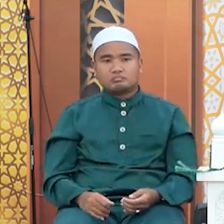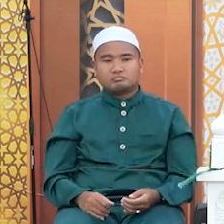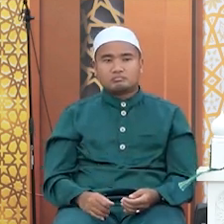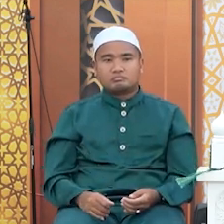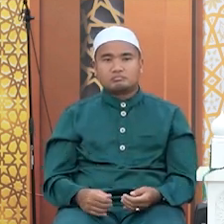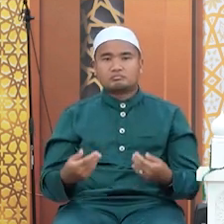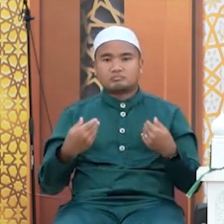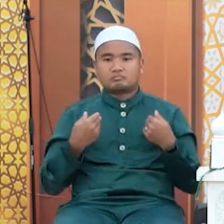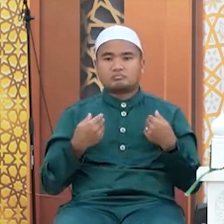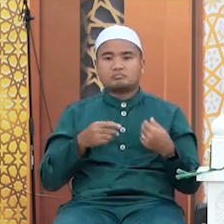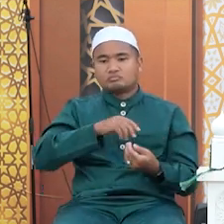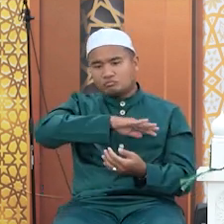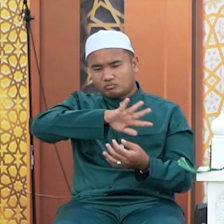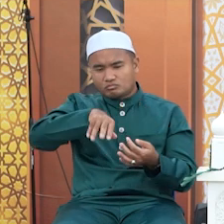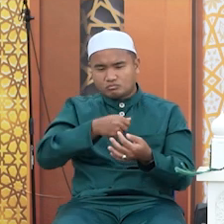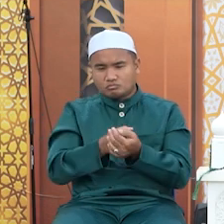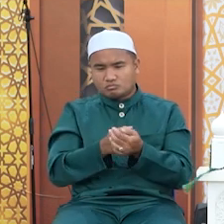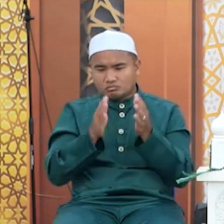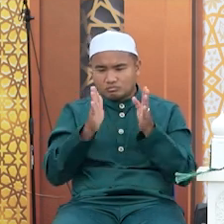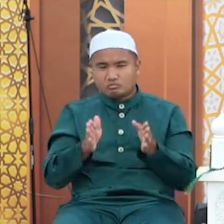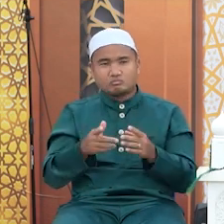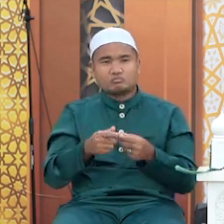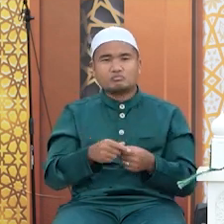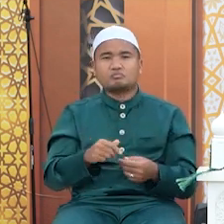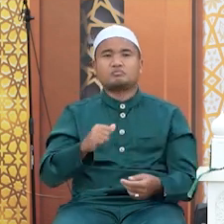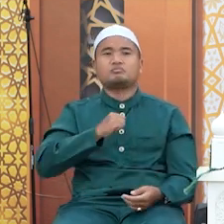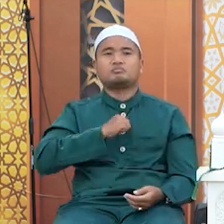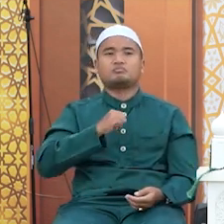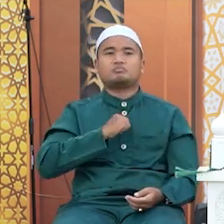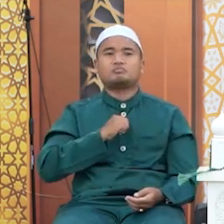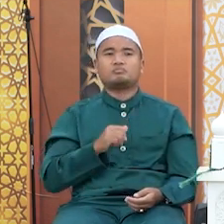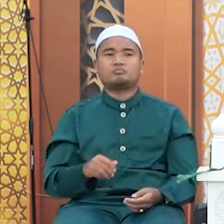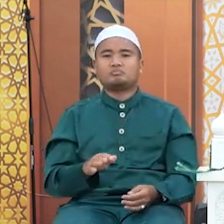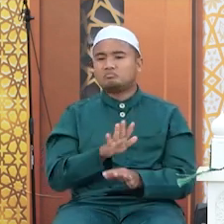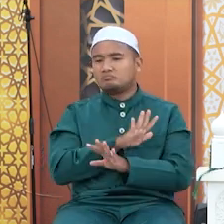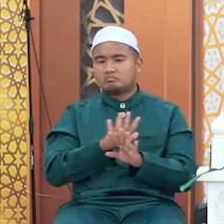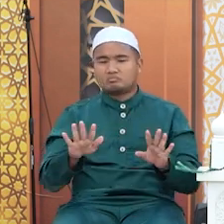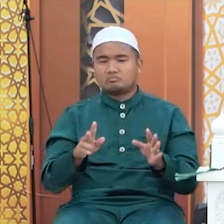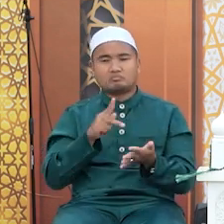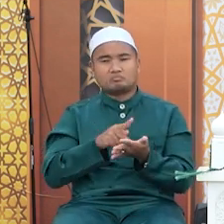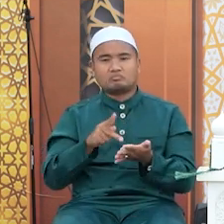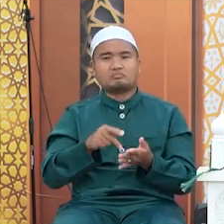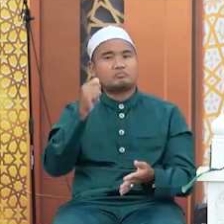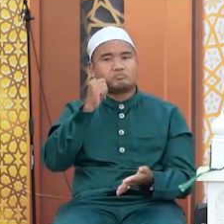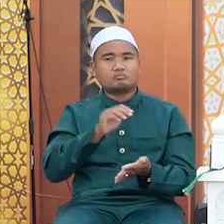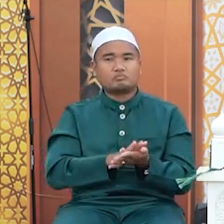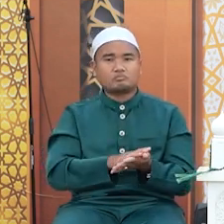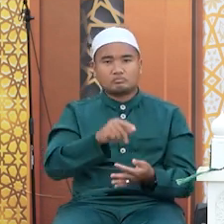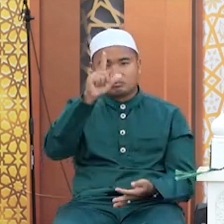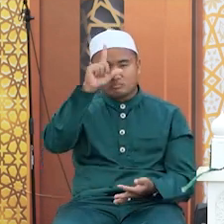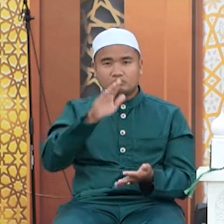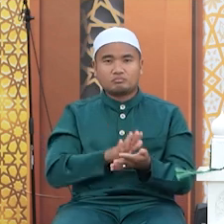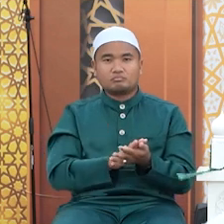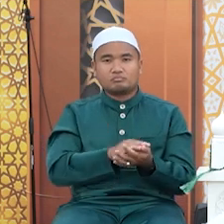lari daripada isterinya. Ibu bapa lari daripada anak-anaknya dan sebaliknya begitu. Masing-masing hal